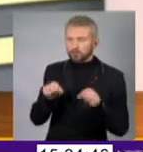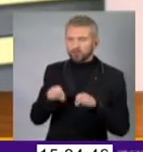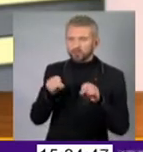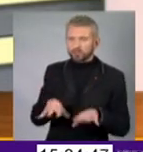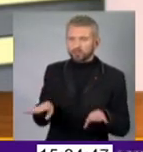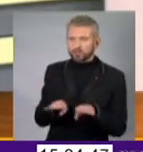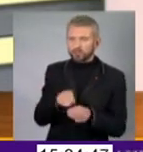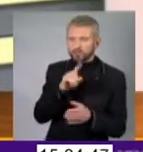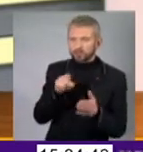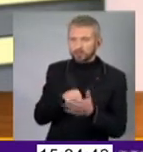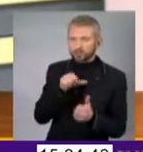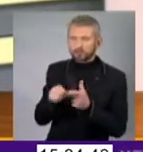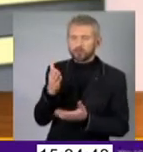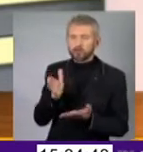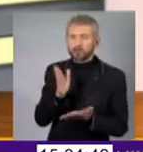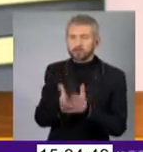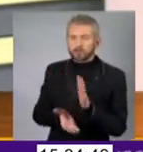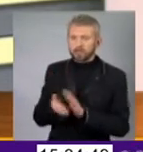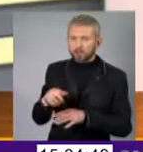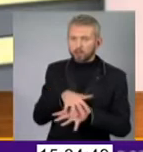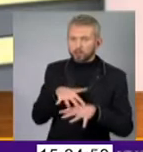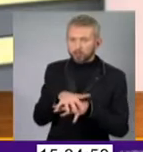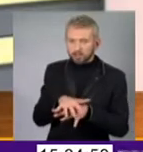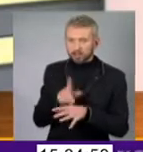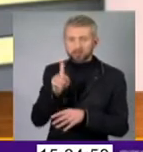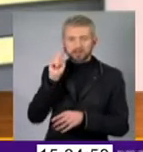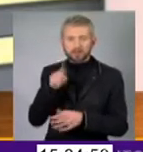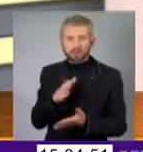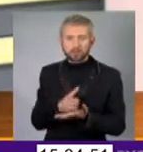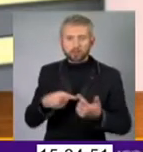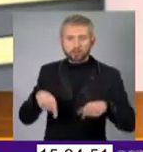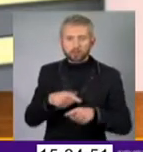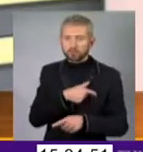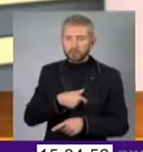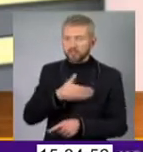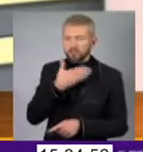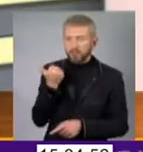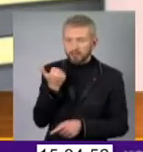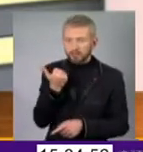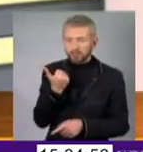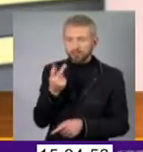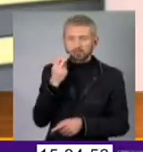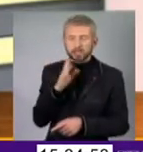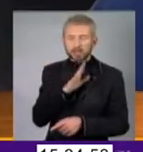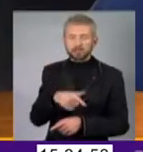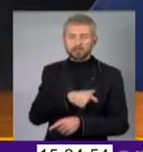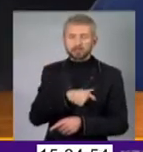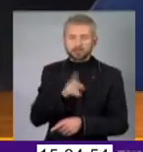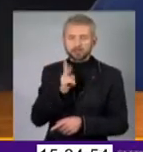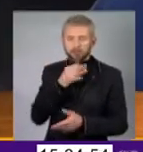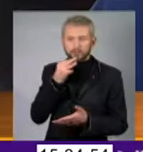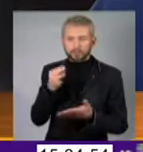питання, особливо, якщо є підтримка громади. Однак, ми знаємо, що є округи, на яких немає депутатів, і не завжди депутати, які